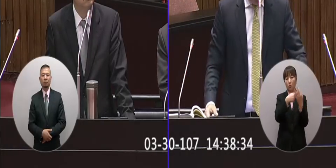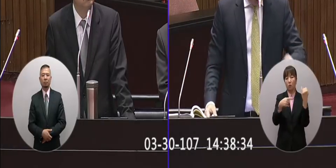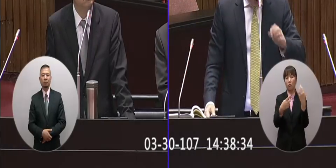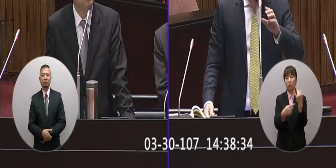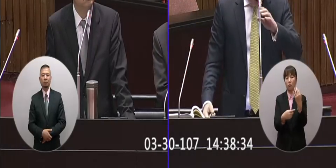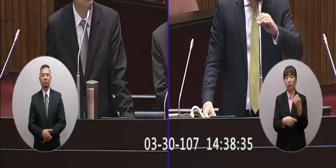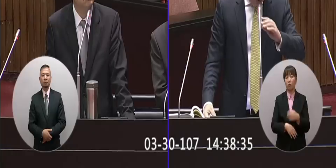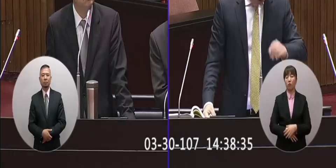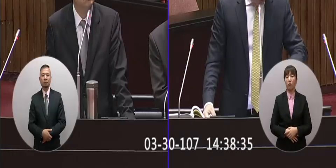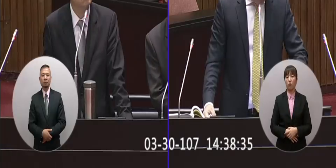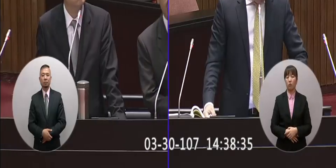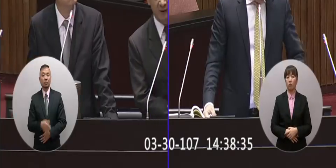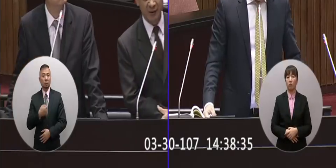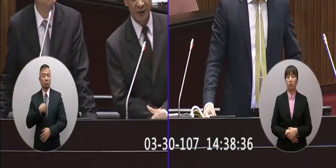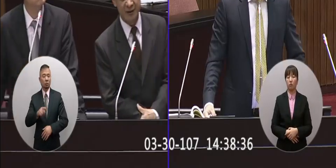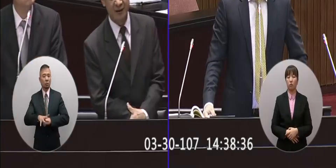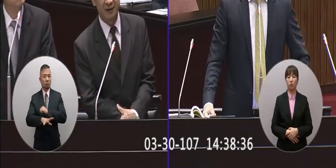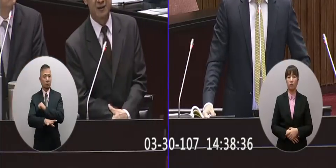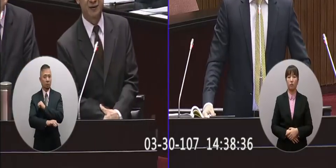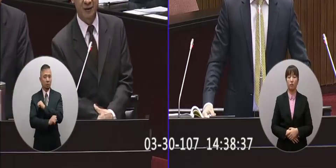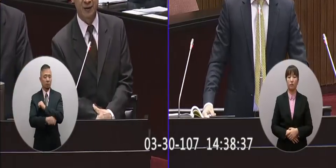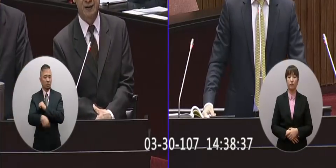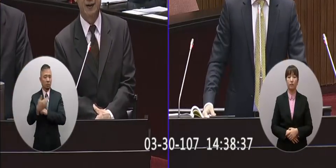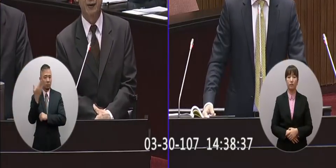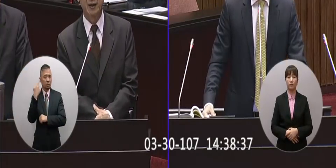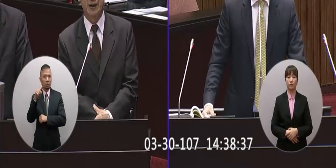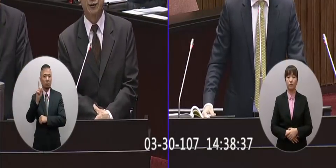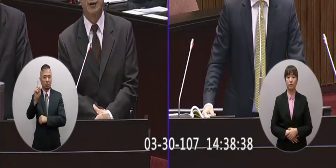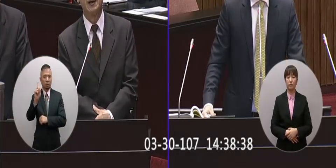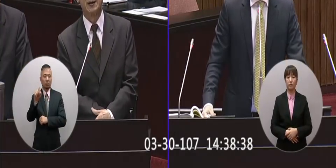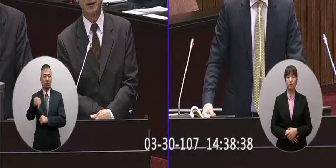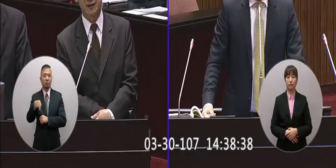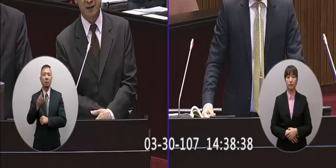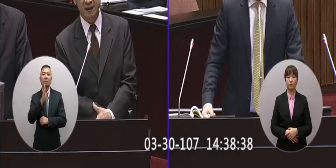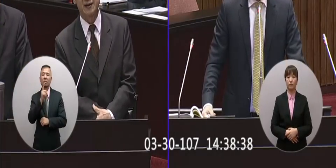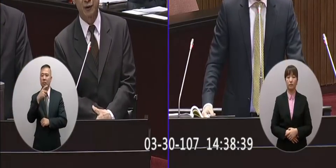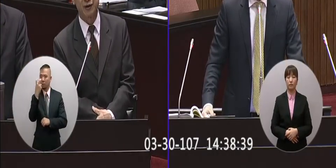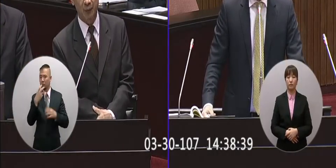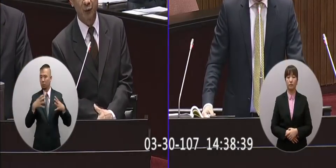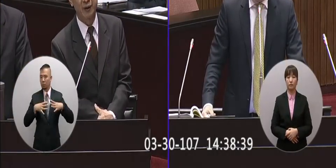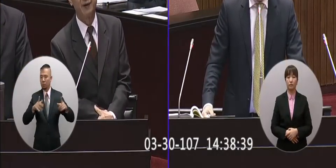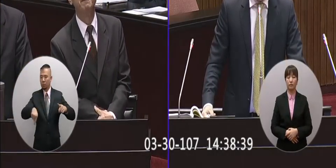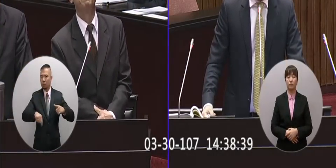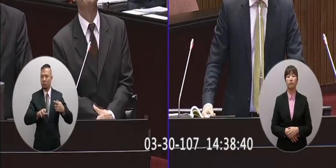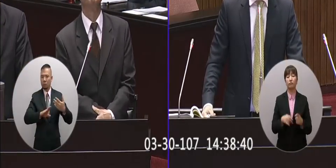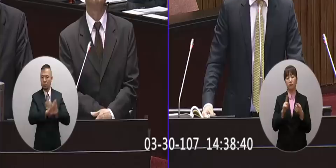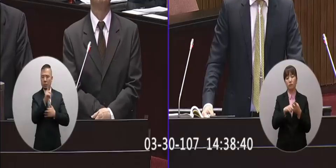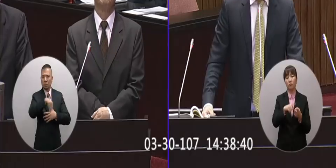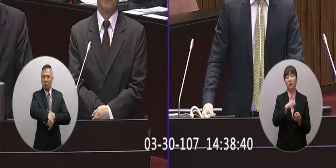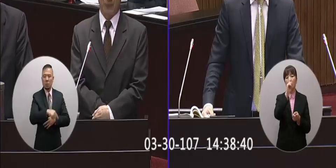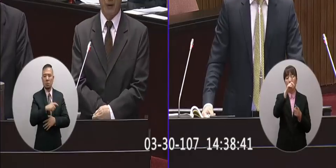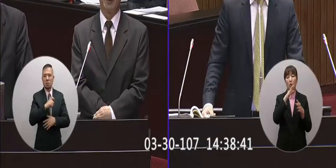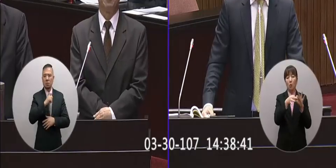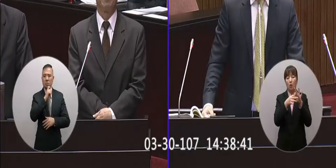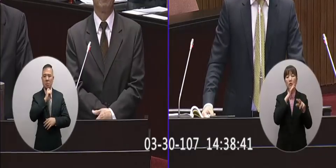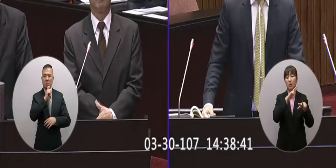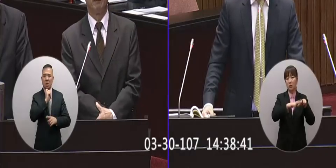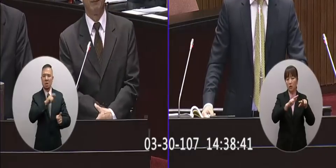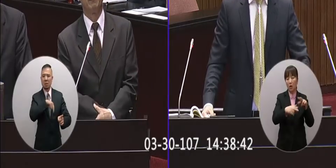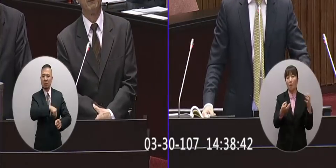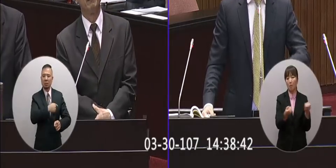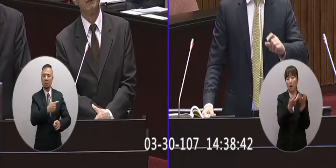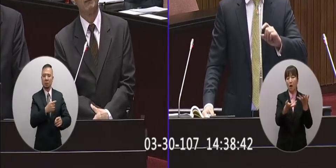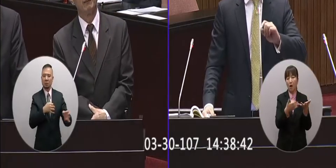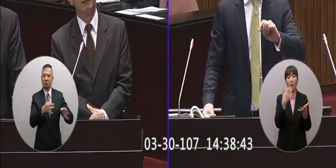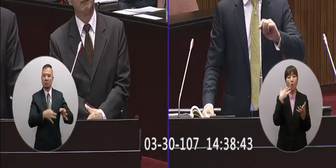件？ 我们基本上前面有一件，就是检察官他去涉嫌性交易的部分。 对嘛，那个是涉及到刑事犯罪了啦。